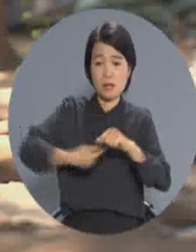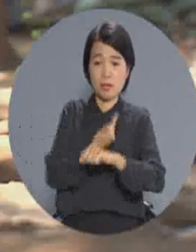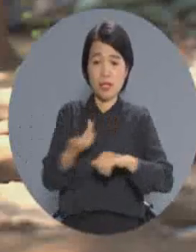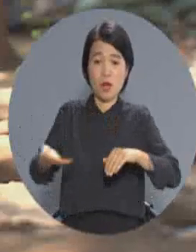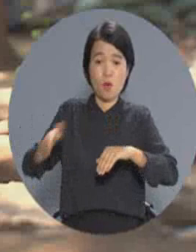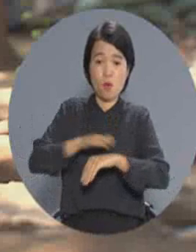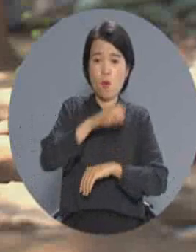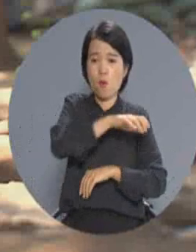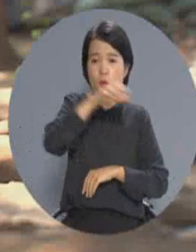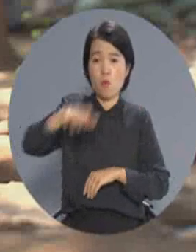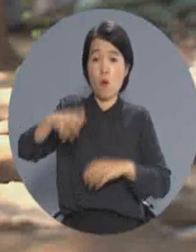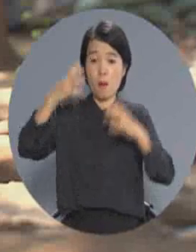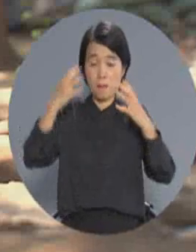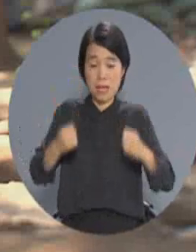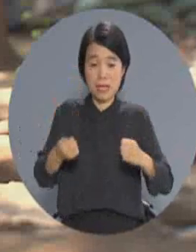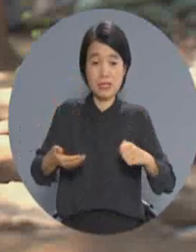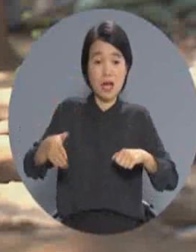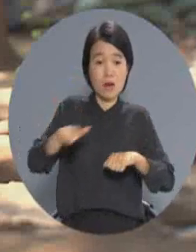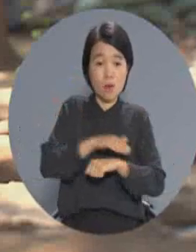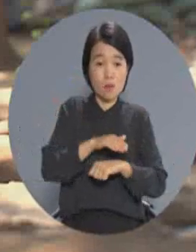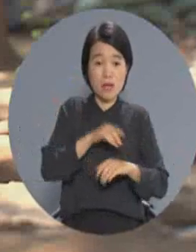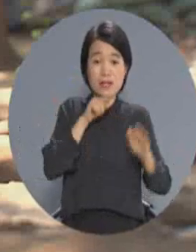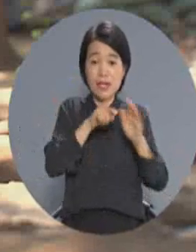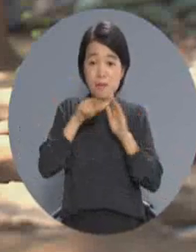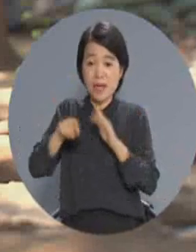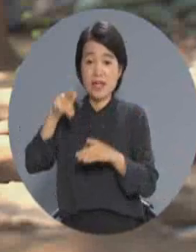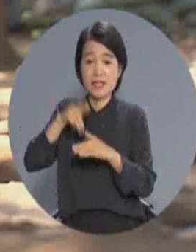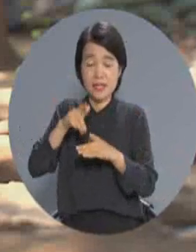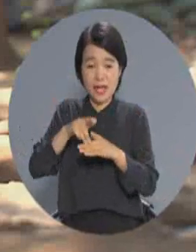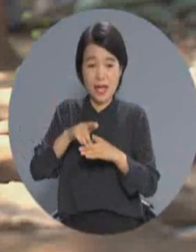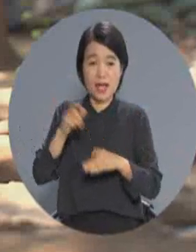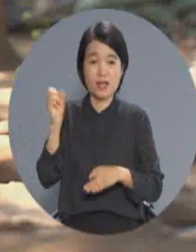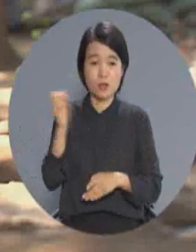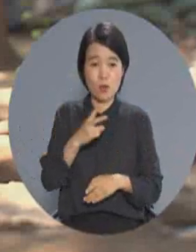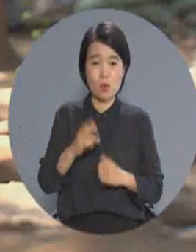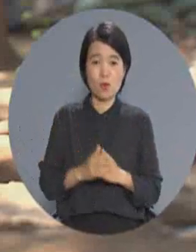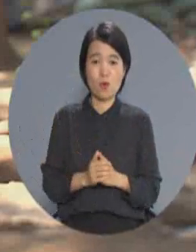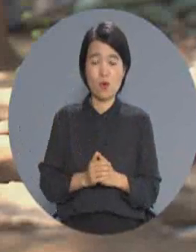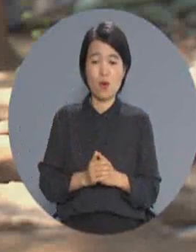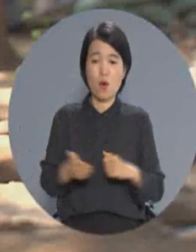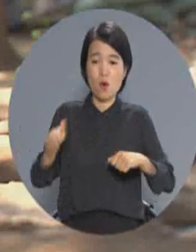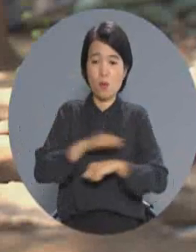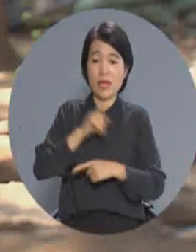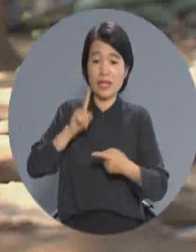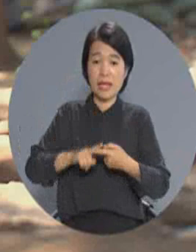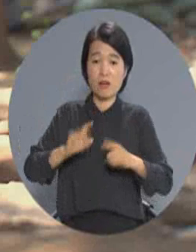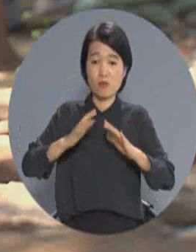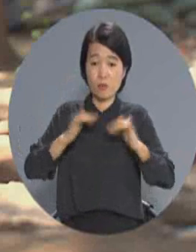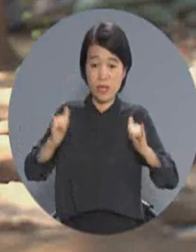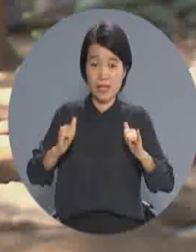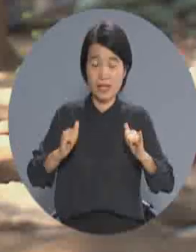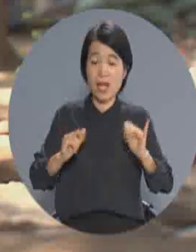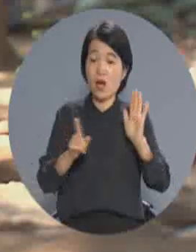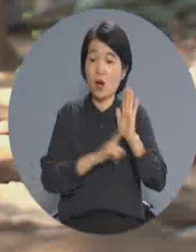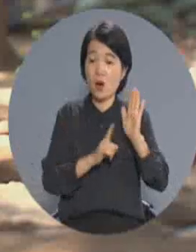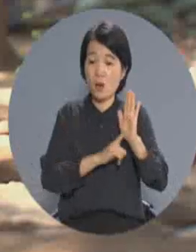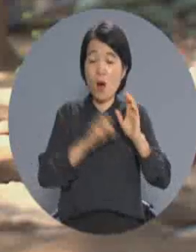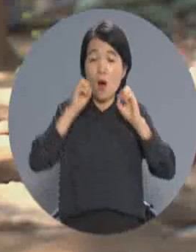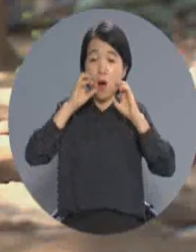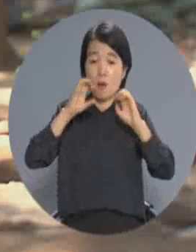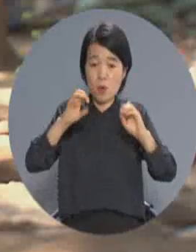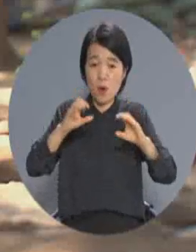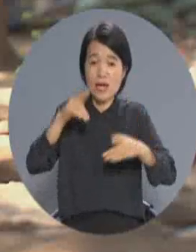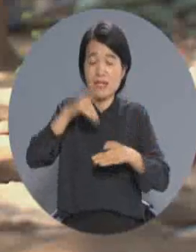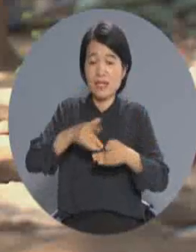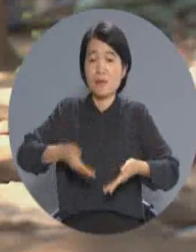많이 분포하기 때문에 뭐 고분 탐방센터라든지 아니면 고분에 대한 대국민적으로 이렇게 알릴 수